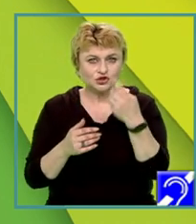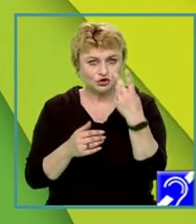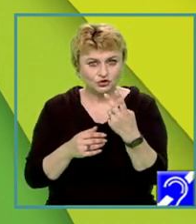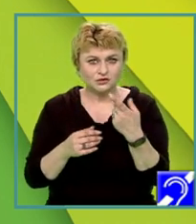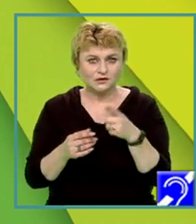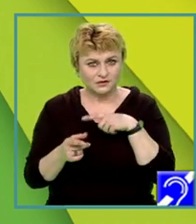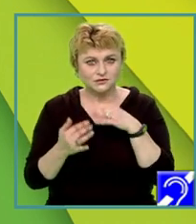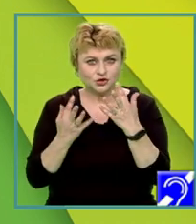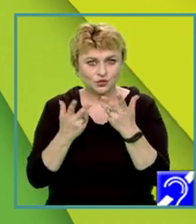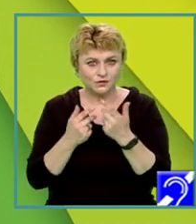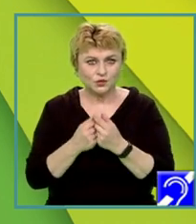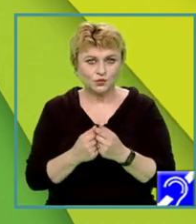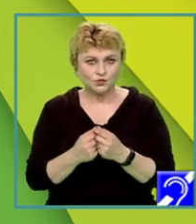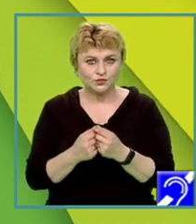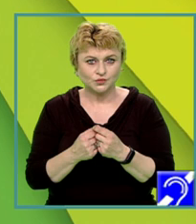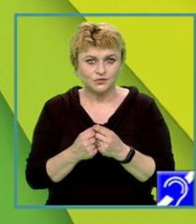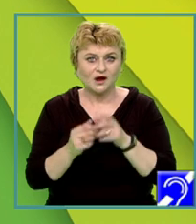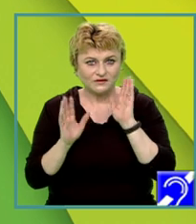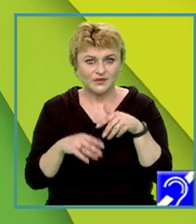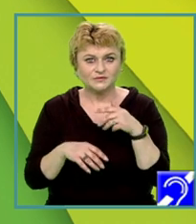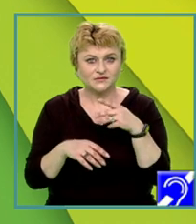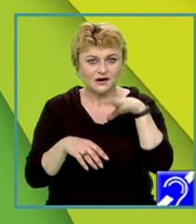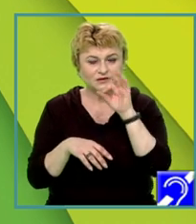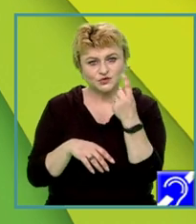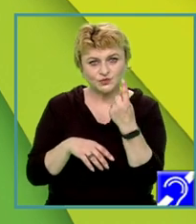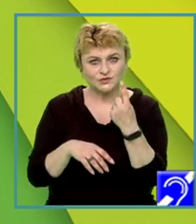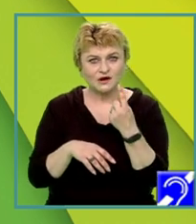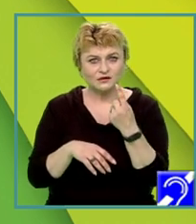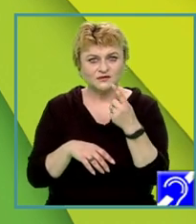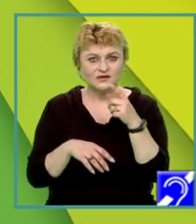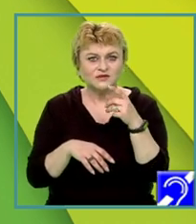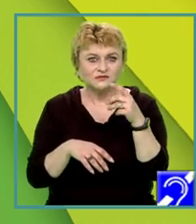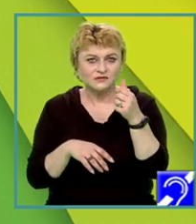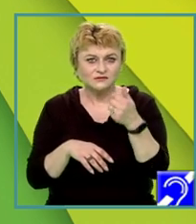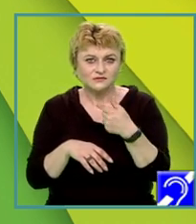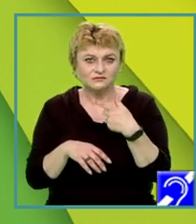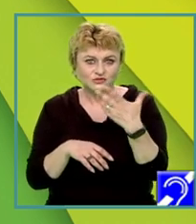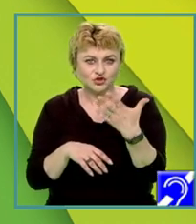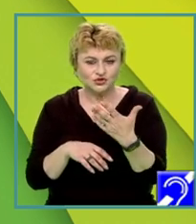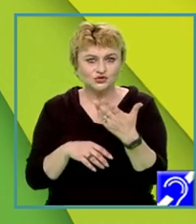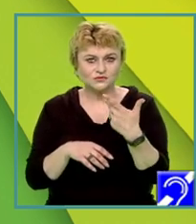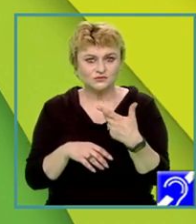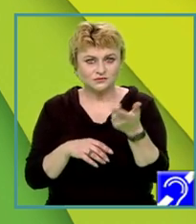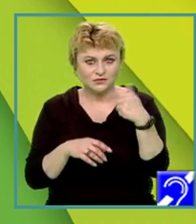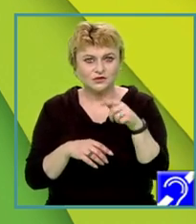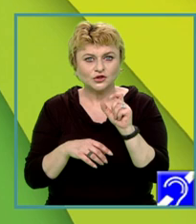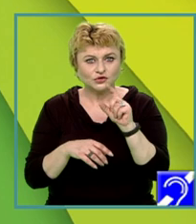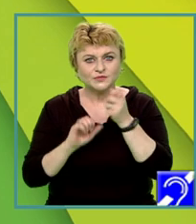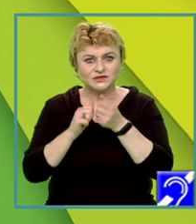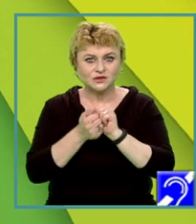numărul avem de selectat una dintre variante 2 512 sau 62